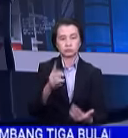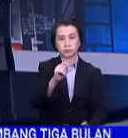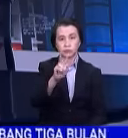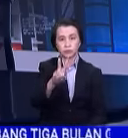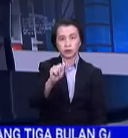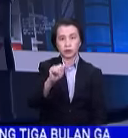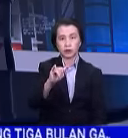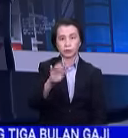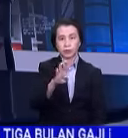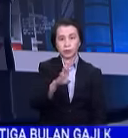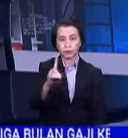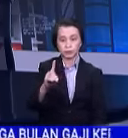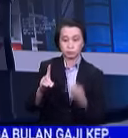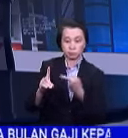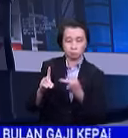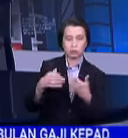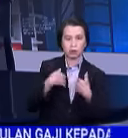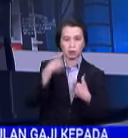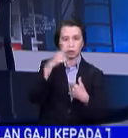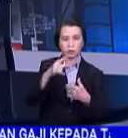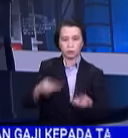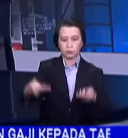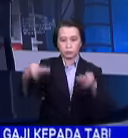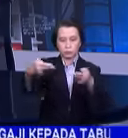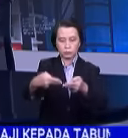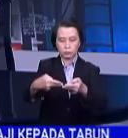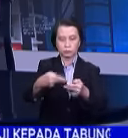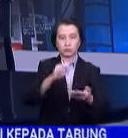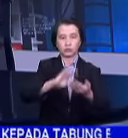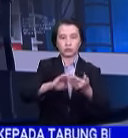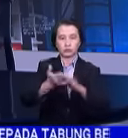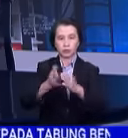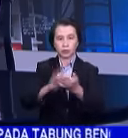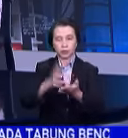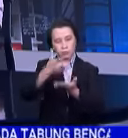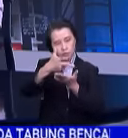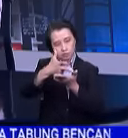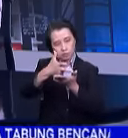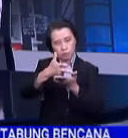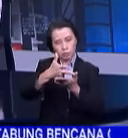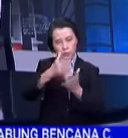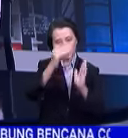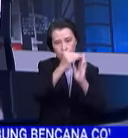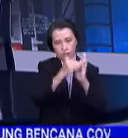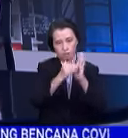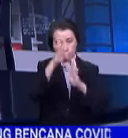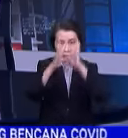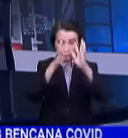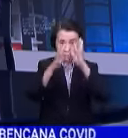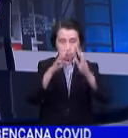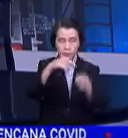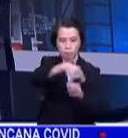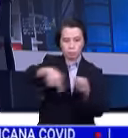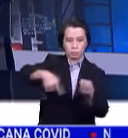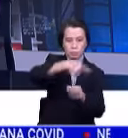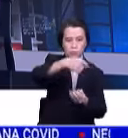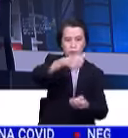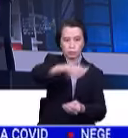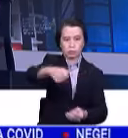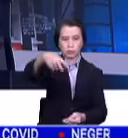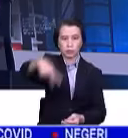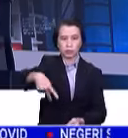digital tersebut diwujudkan dalam usaha menghubungkan komuniti penyiaran kandungan kreatif rantau Asia